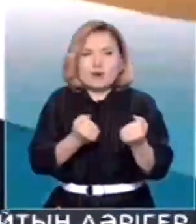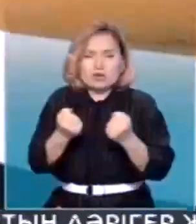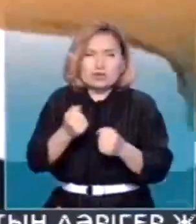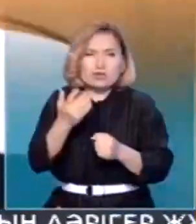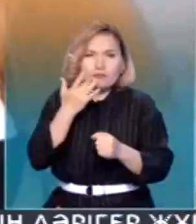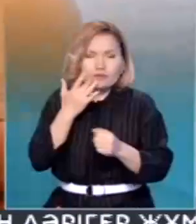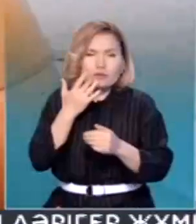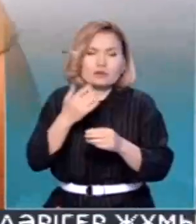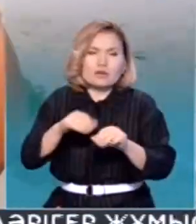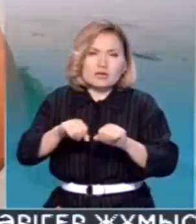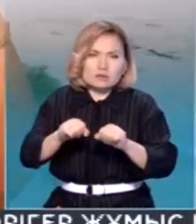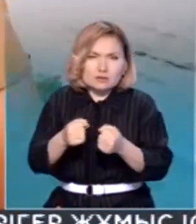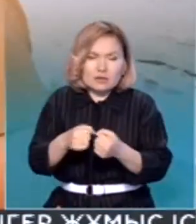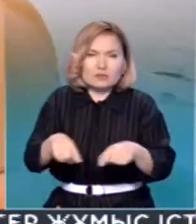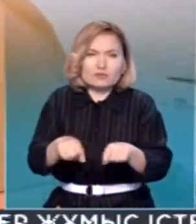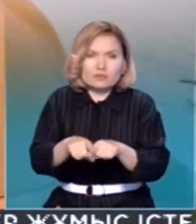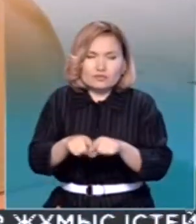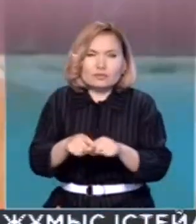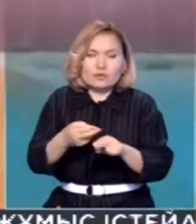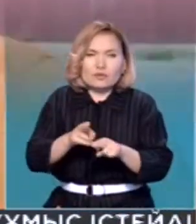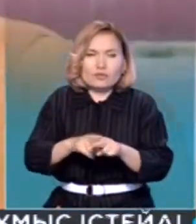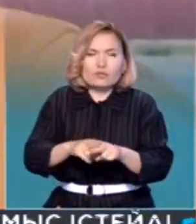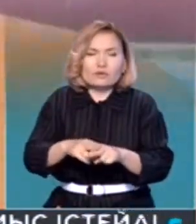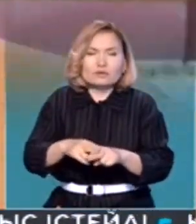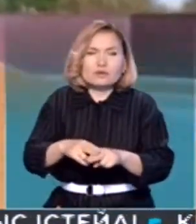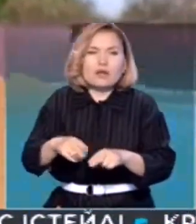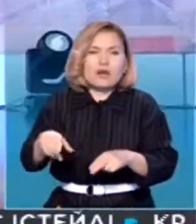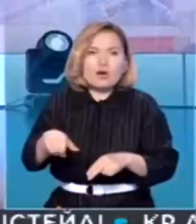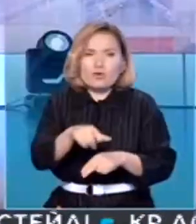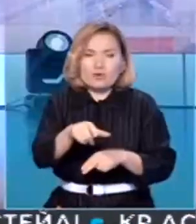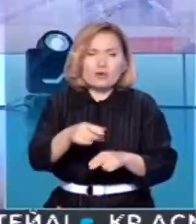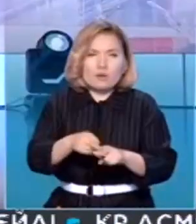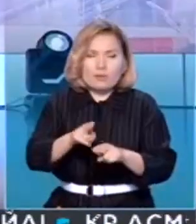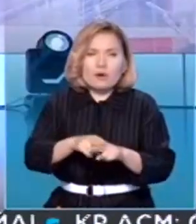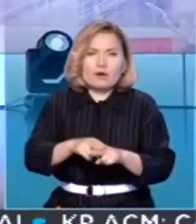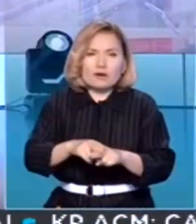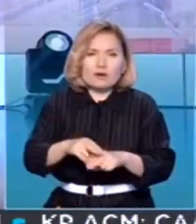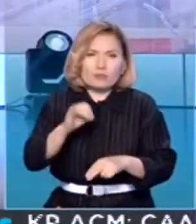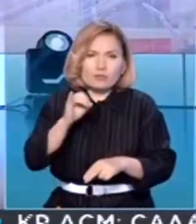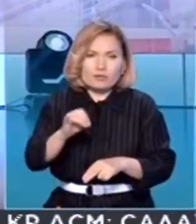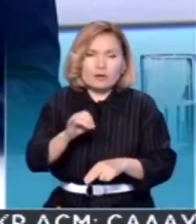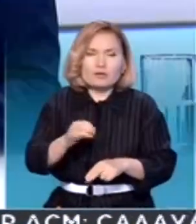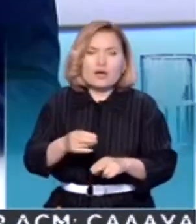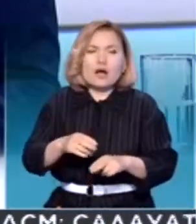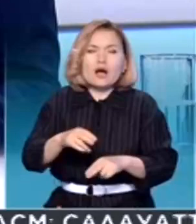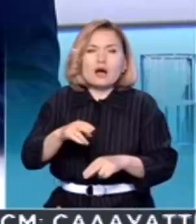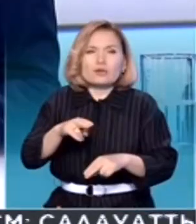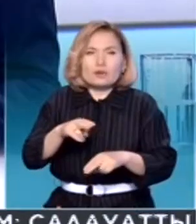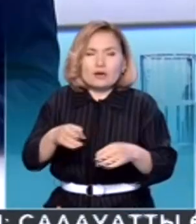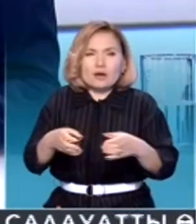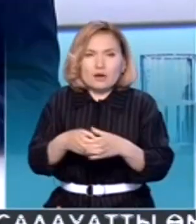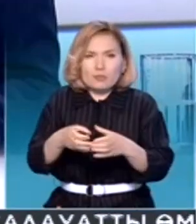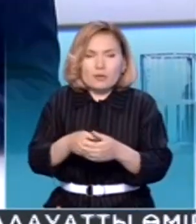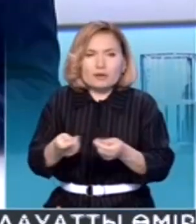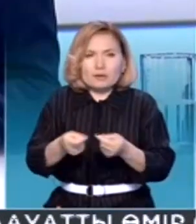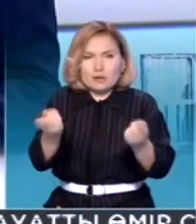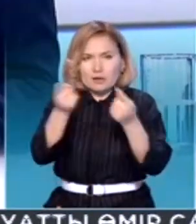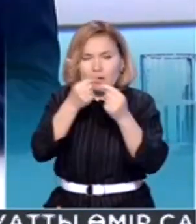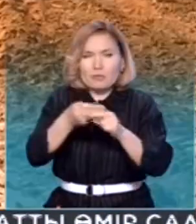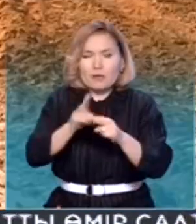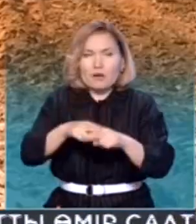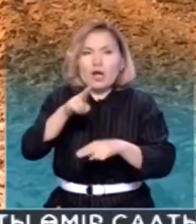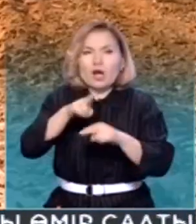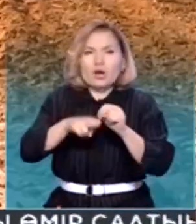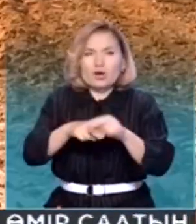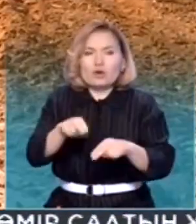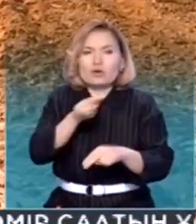жаман, қызыт, тақылдайды, астиет. Бош, расход қой. Жол сапасына жауапты Қазавтожол компаниясы құрылыс жұмыстарының